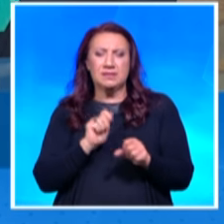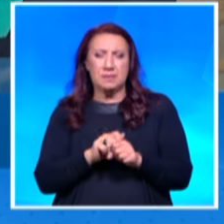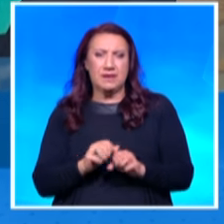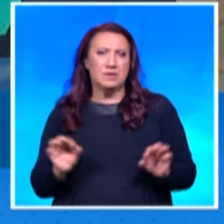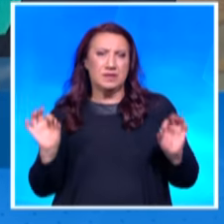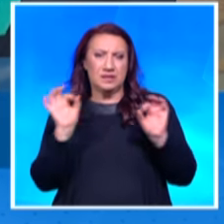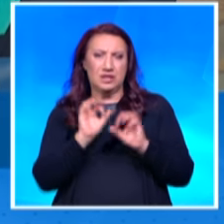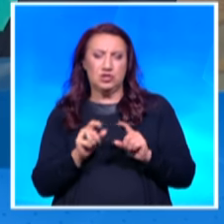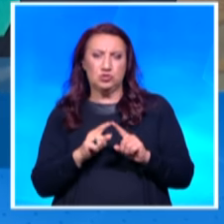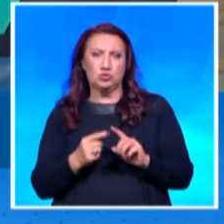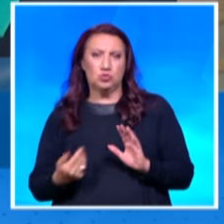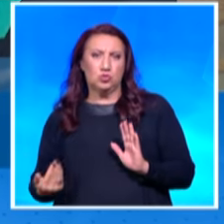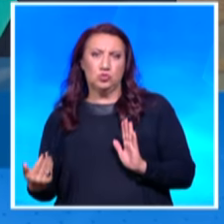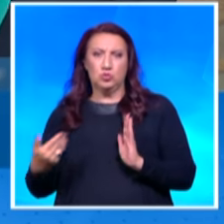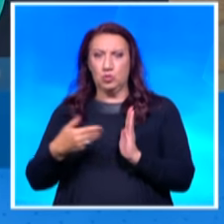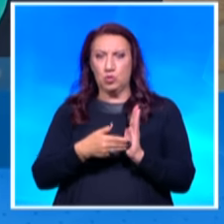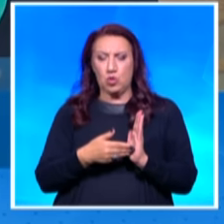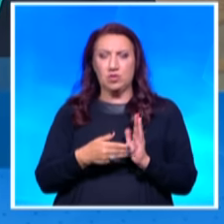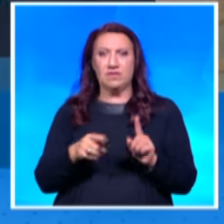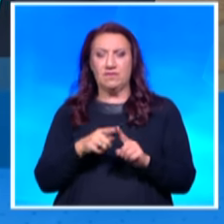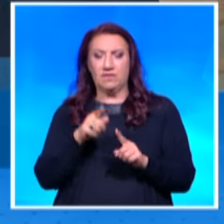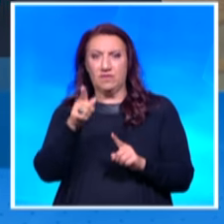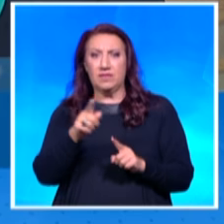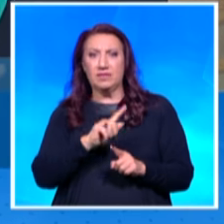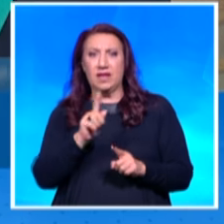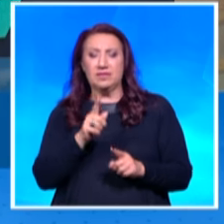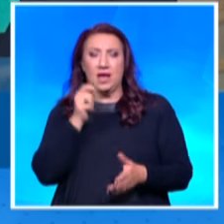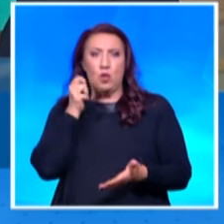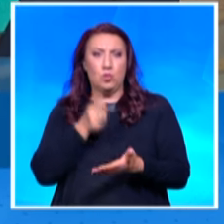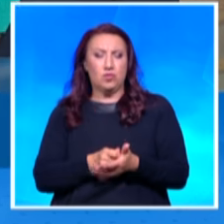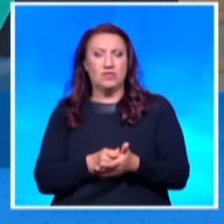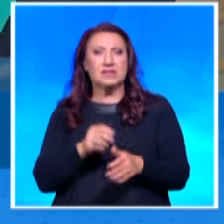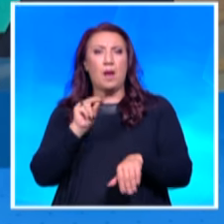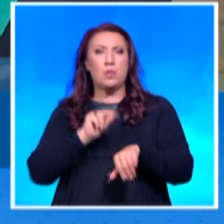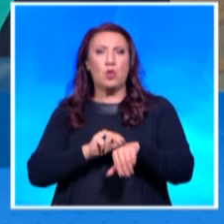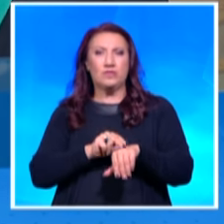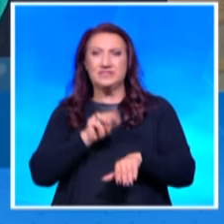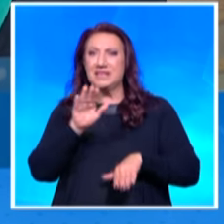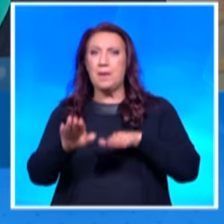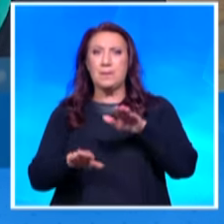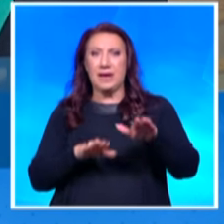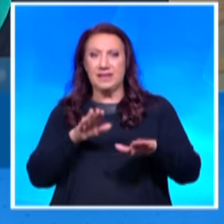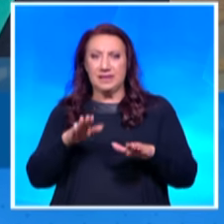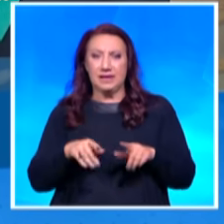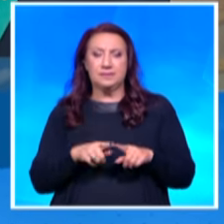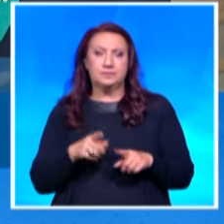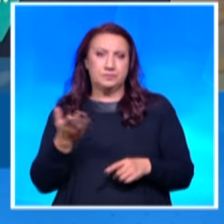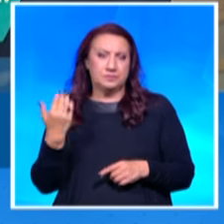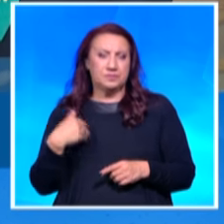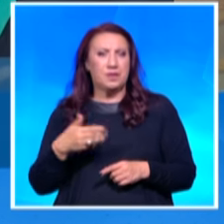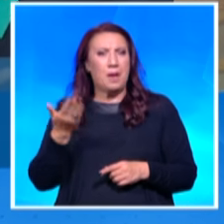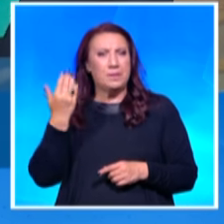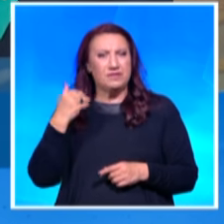на това, за да не бъде придобит Пловдивския панаир. От своя страна, бившият служебен министър-председател Гълъб Донев пък